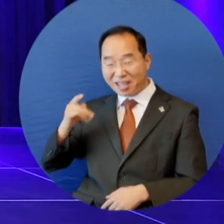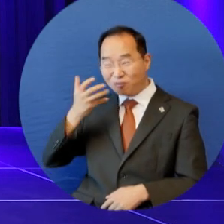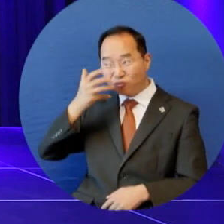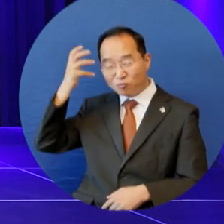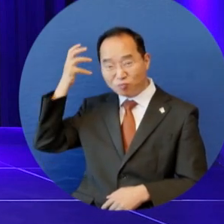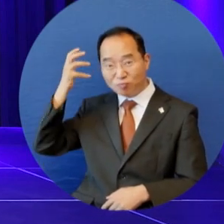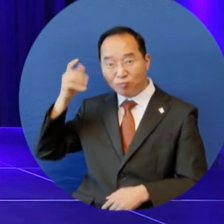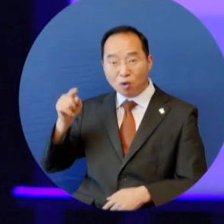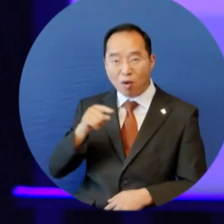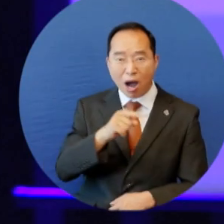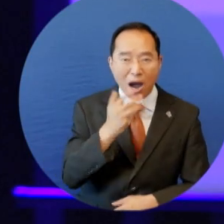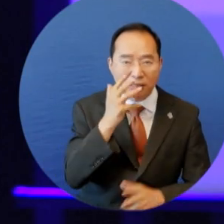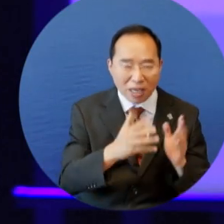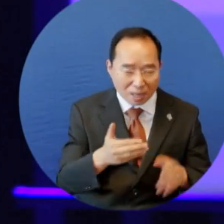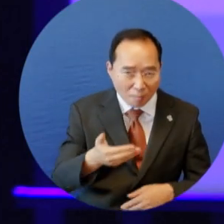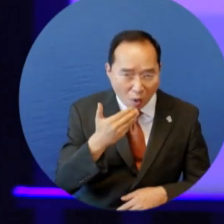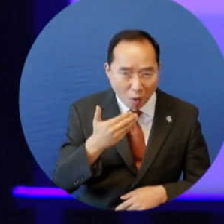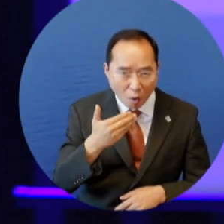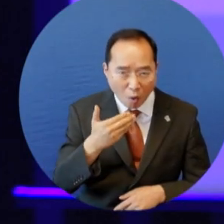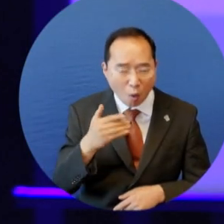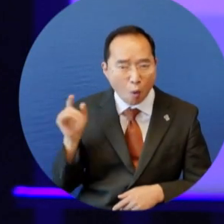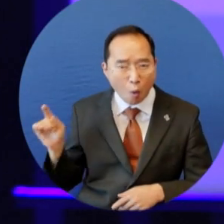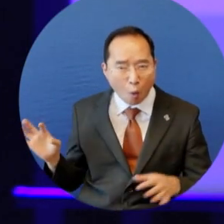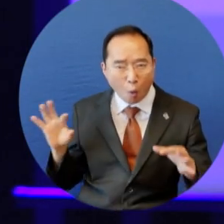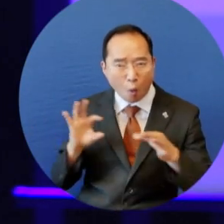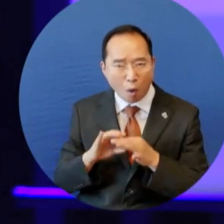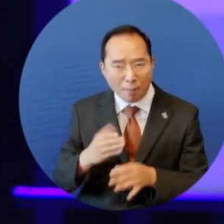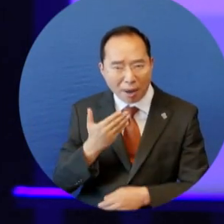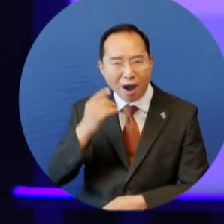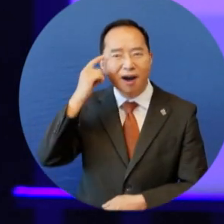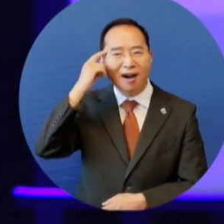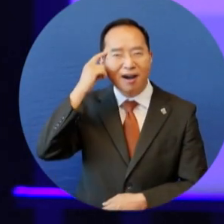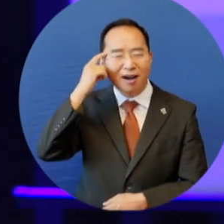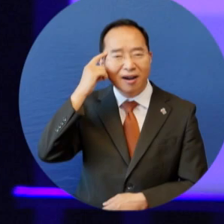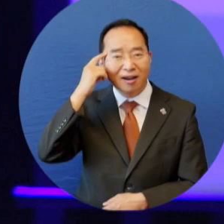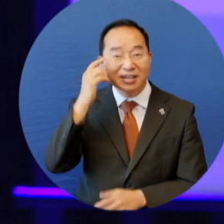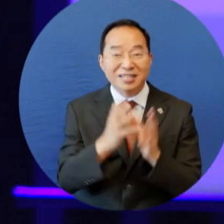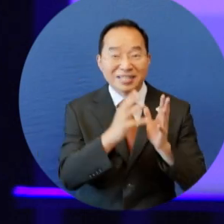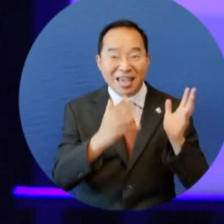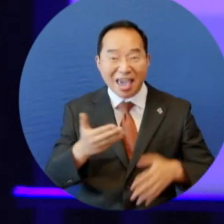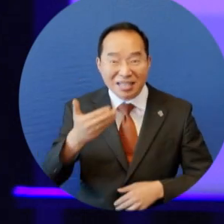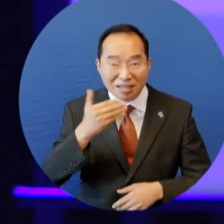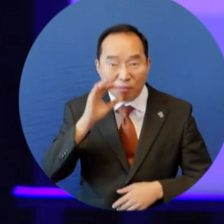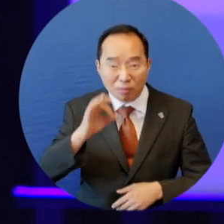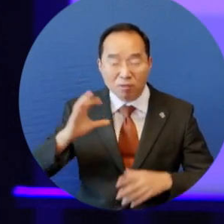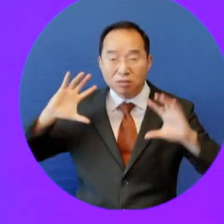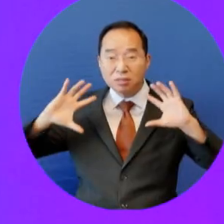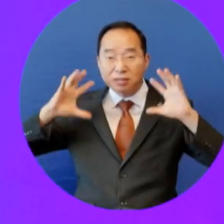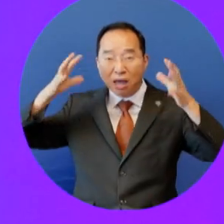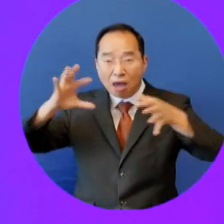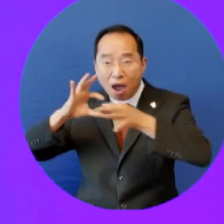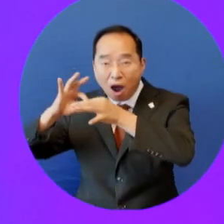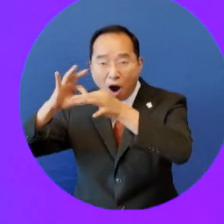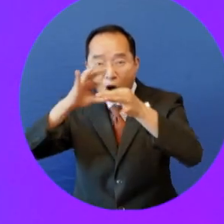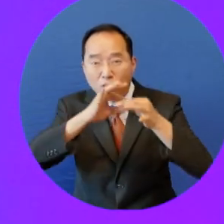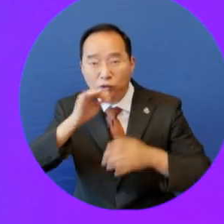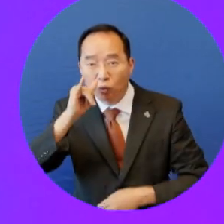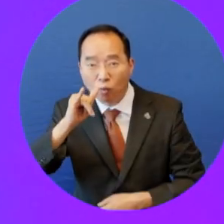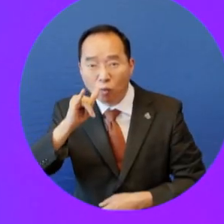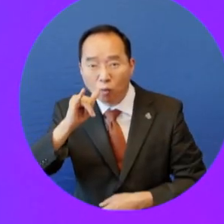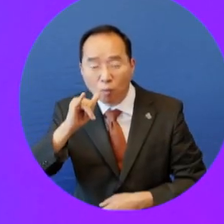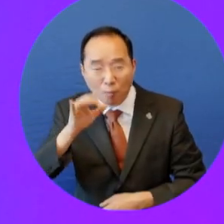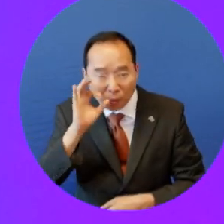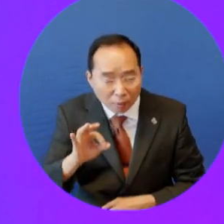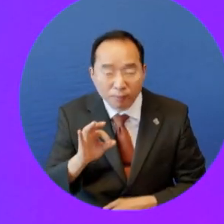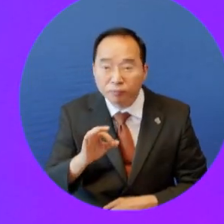가능성을 보게 되었습니다. 채식이라고 하는 것들이 생각했던 것보다 굉장히 많은 네트워크를 갖고 있더라고요. 가난한